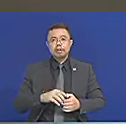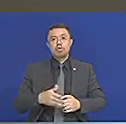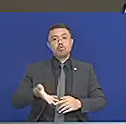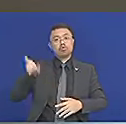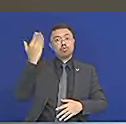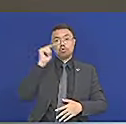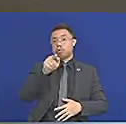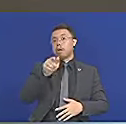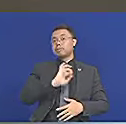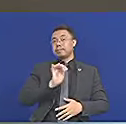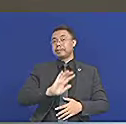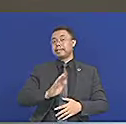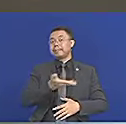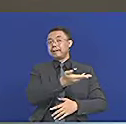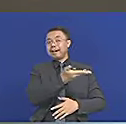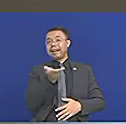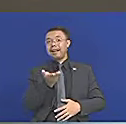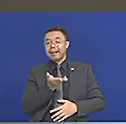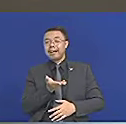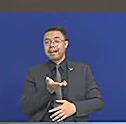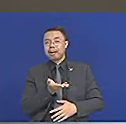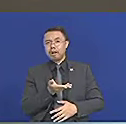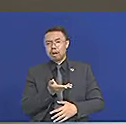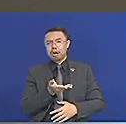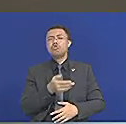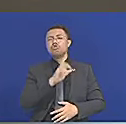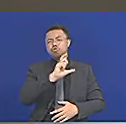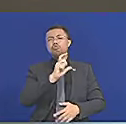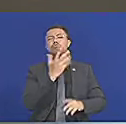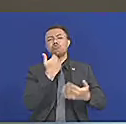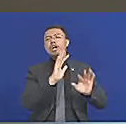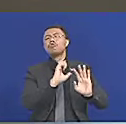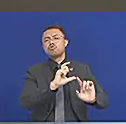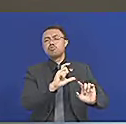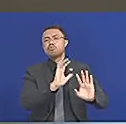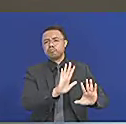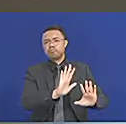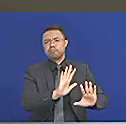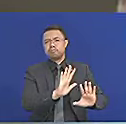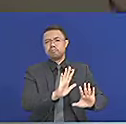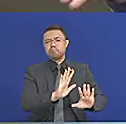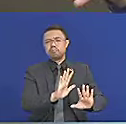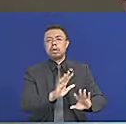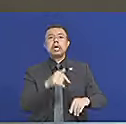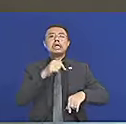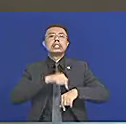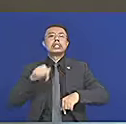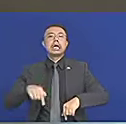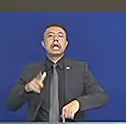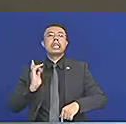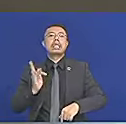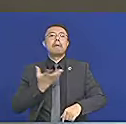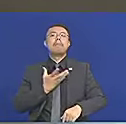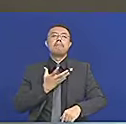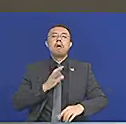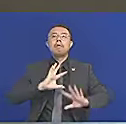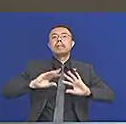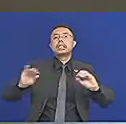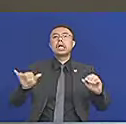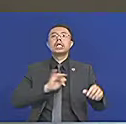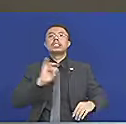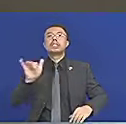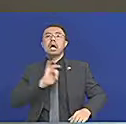Dulu kamu seperti mereka. Cukuplah itu. Masa sekarang kamu masih melakukan hal yang